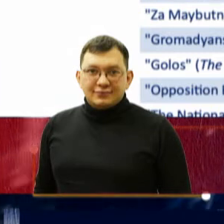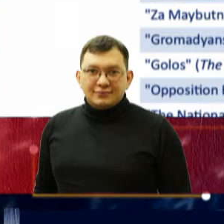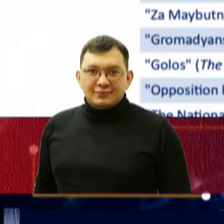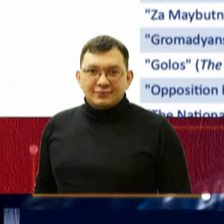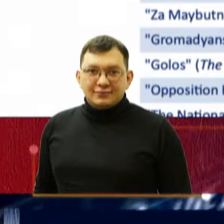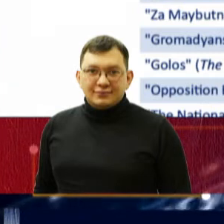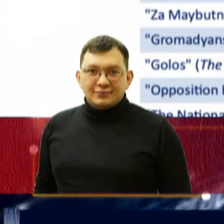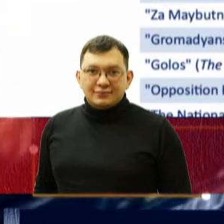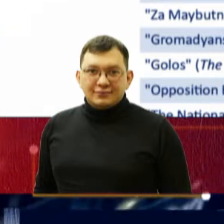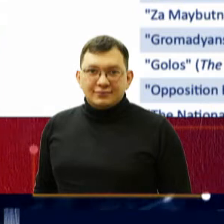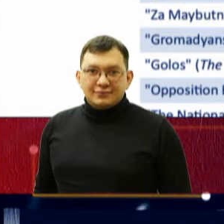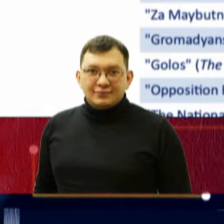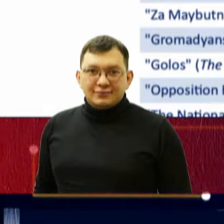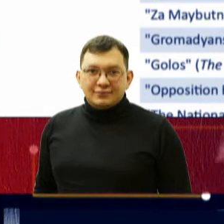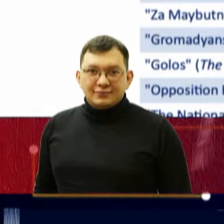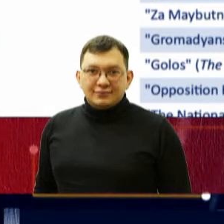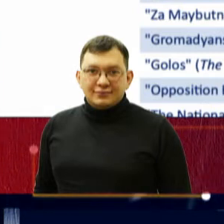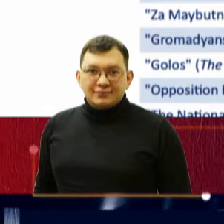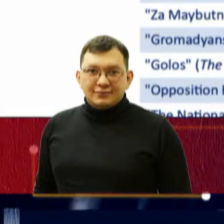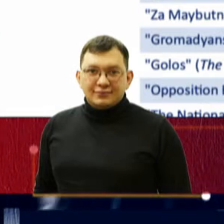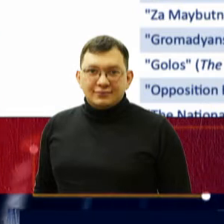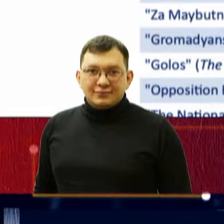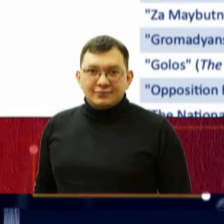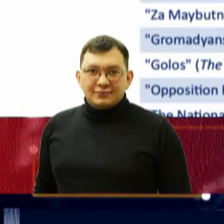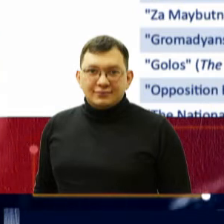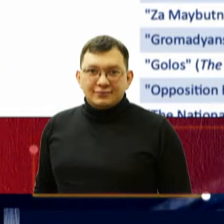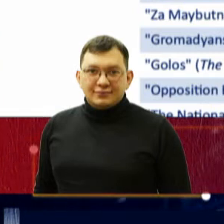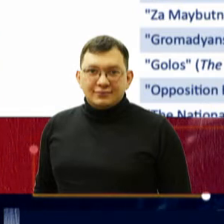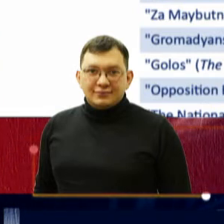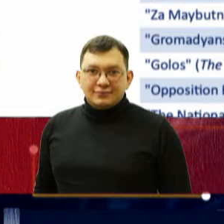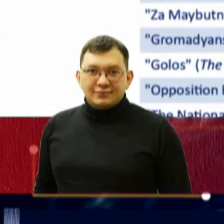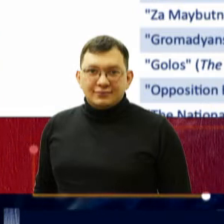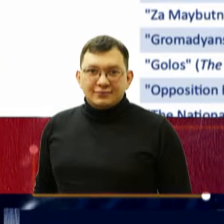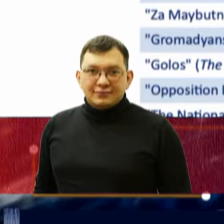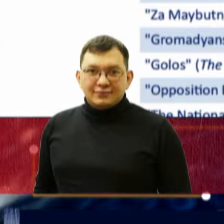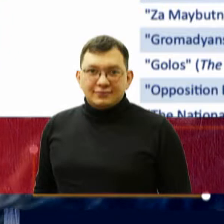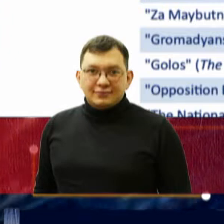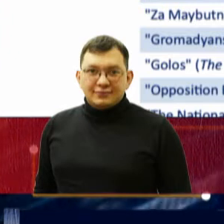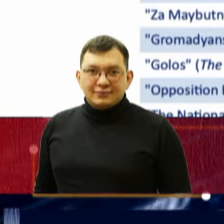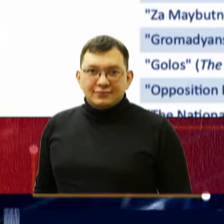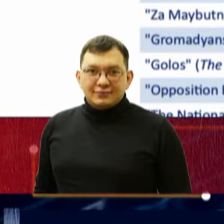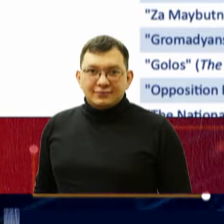згадаємо розвиток української виборчої системи, то в нас, здається, до